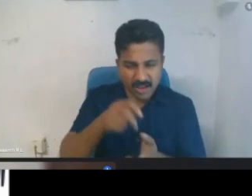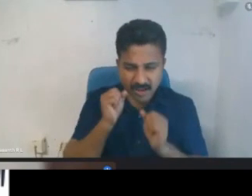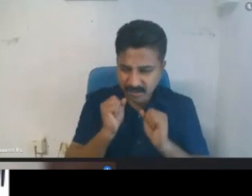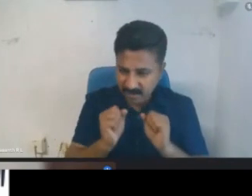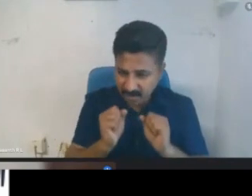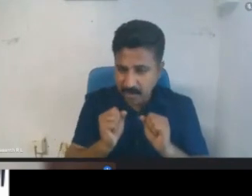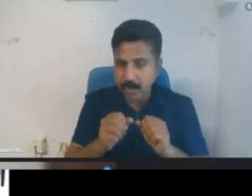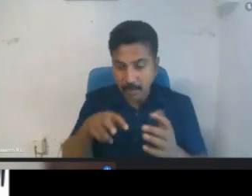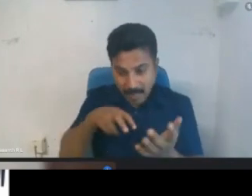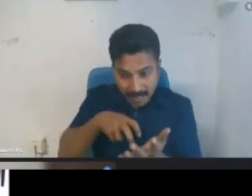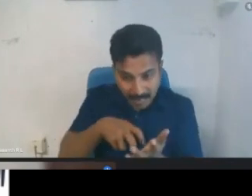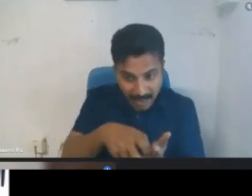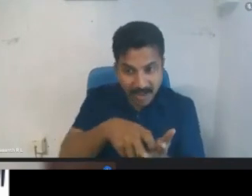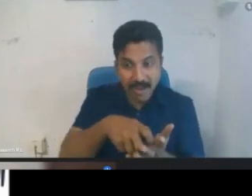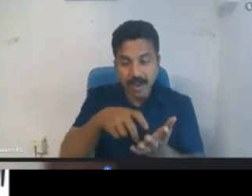ബുദ്ധിമുട്ടുകളുണ്ട്, കുഞ്ഞിന്